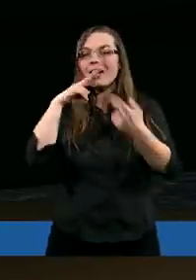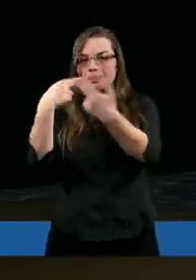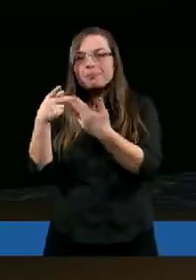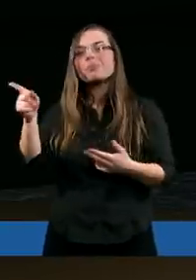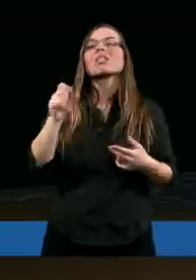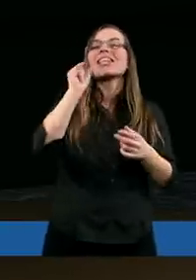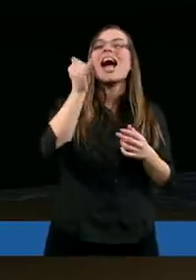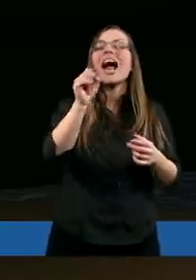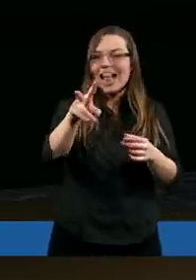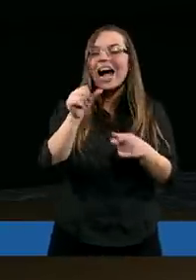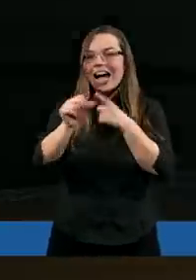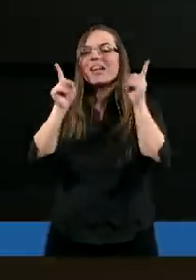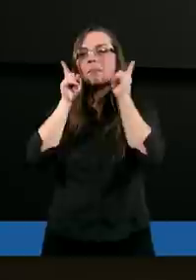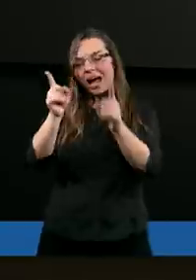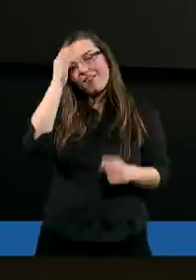Co to jest prawda?